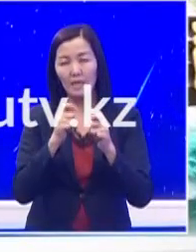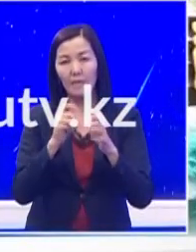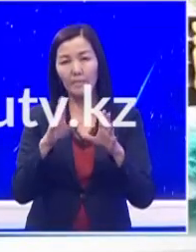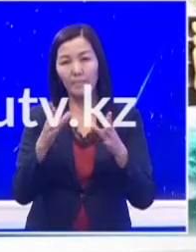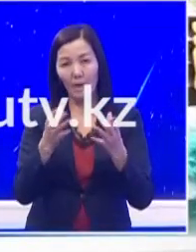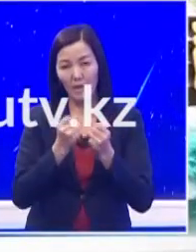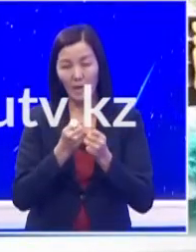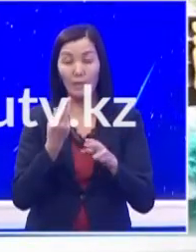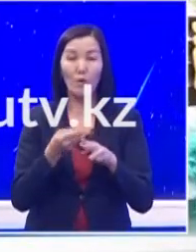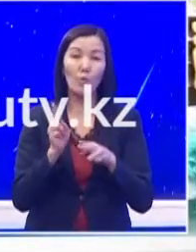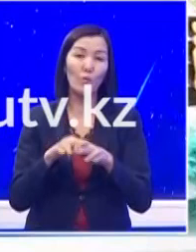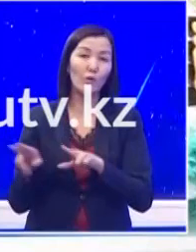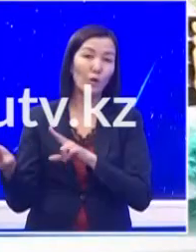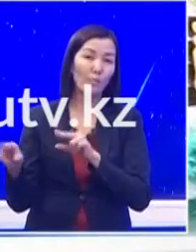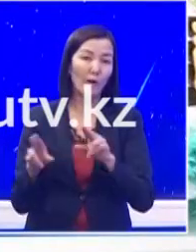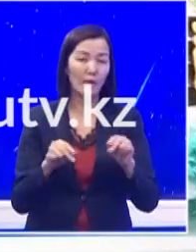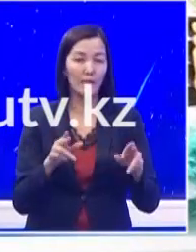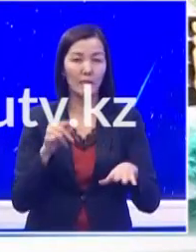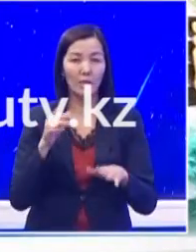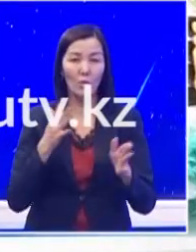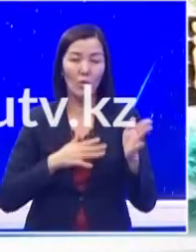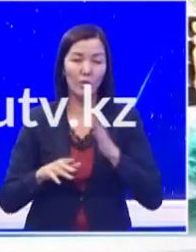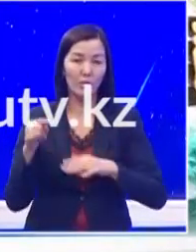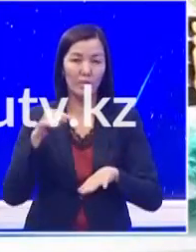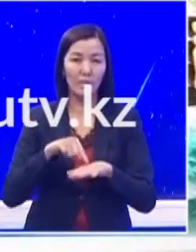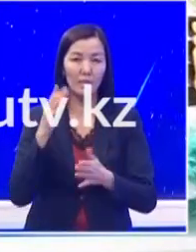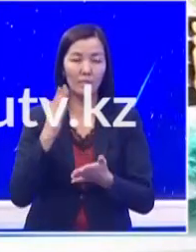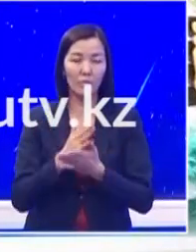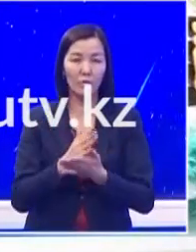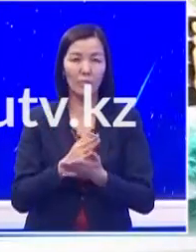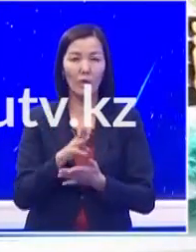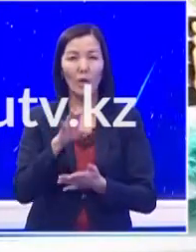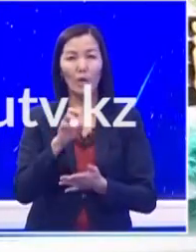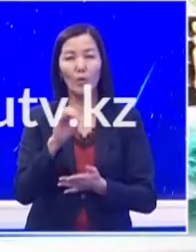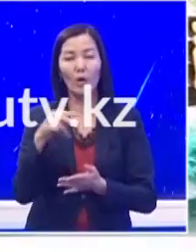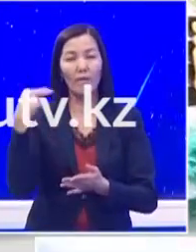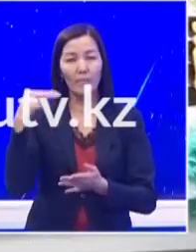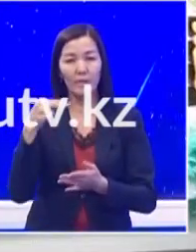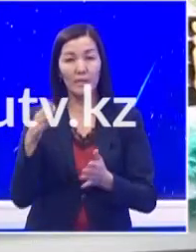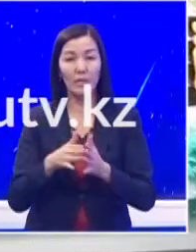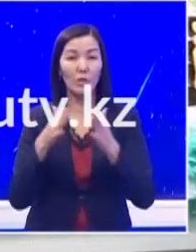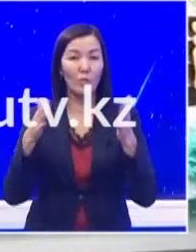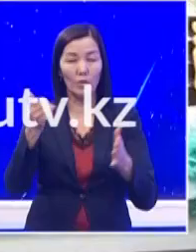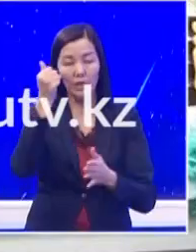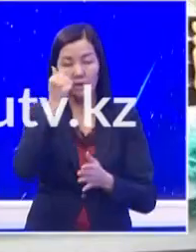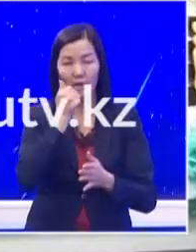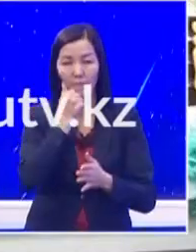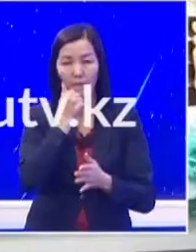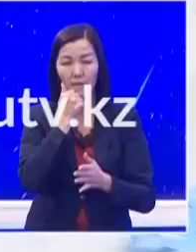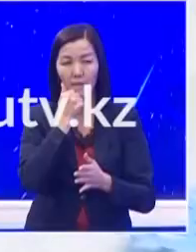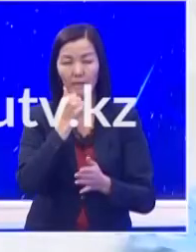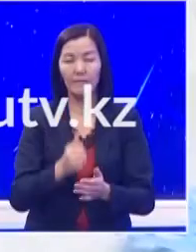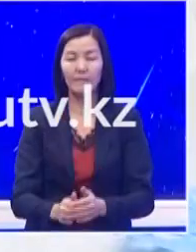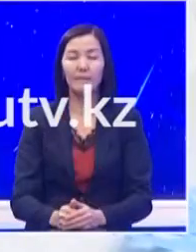мен өзімді бақытты әрі қуанышты сезініп отырмын. Қасым Жомарт Кемелұлы Тоқаев президентімізге өте жақсы